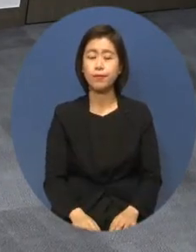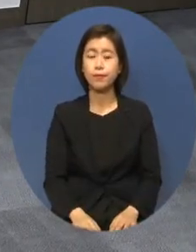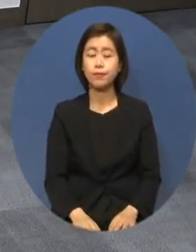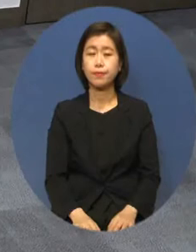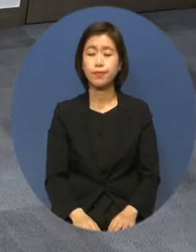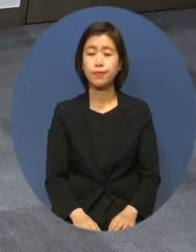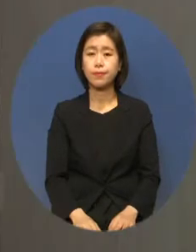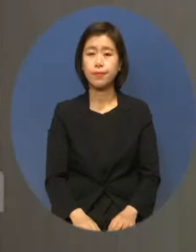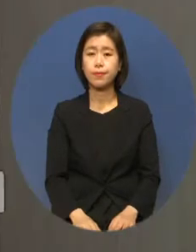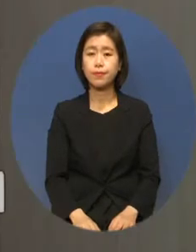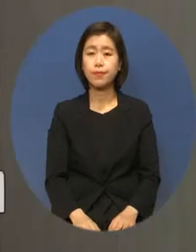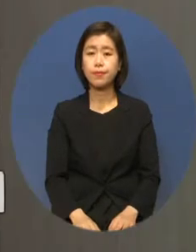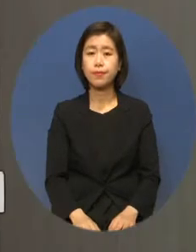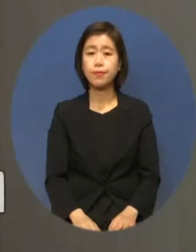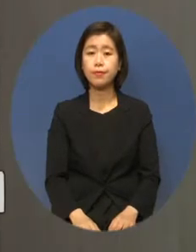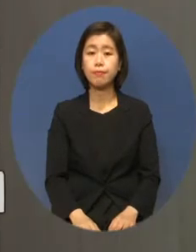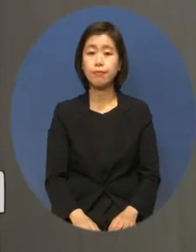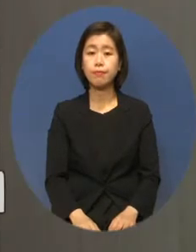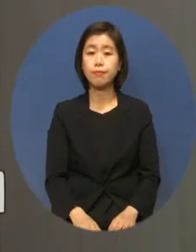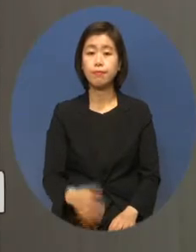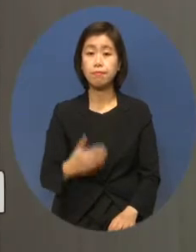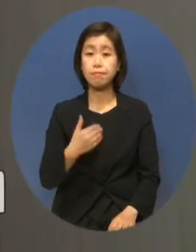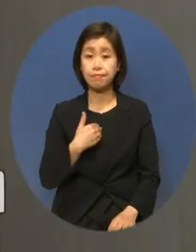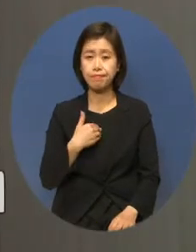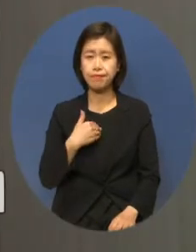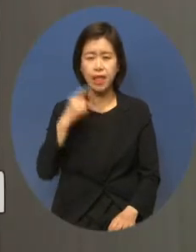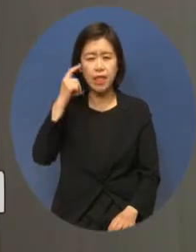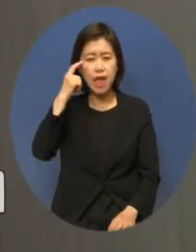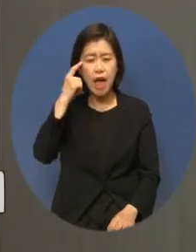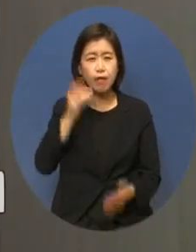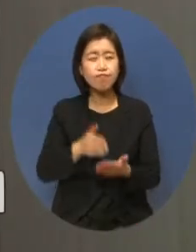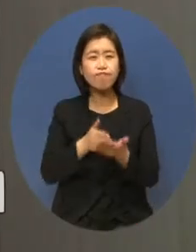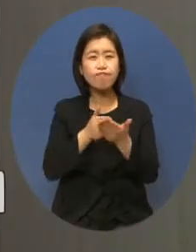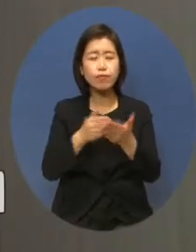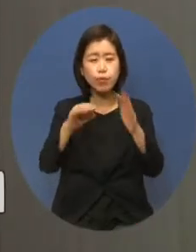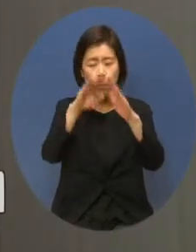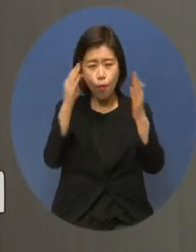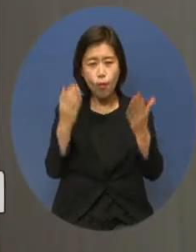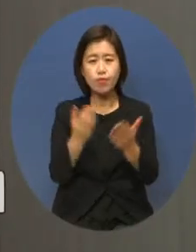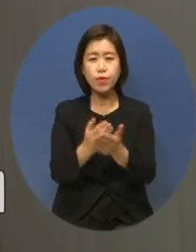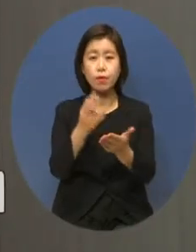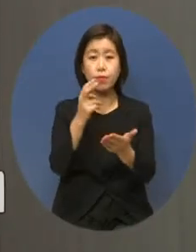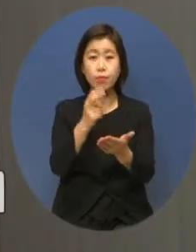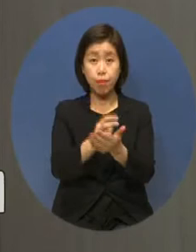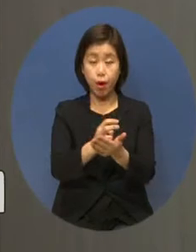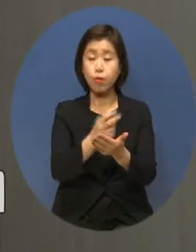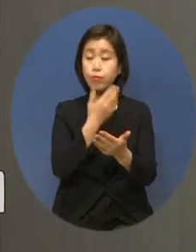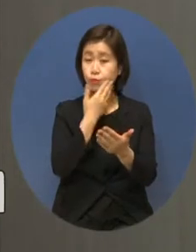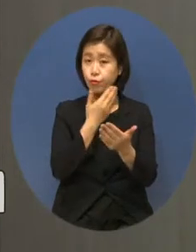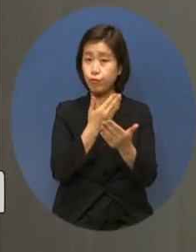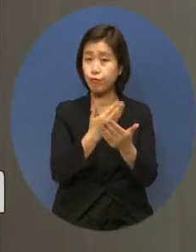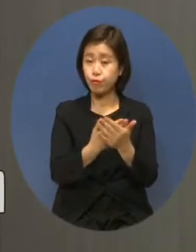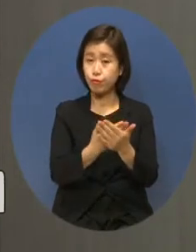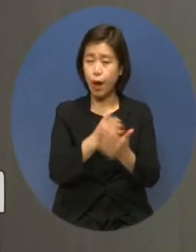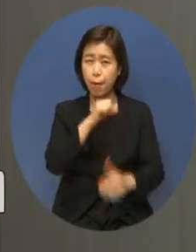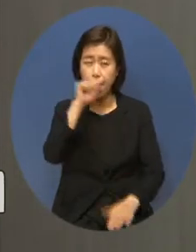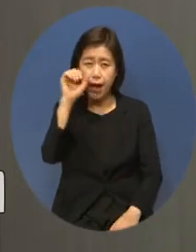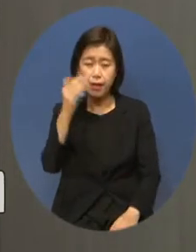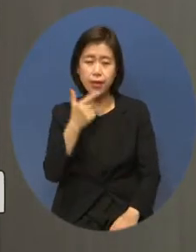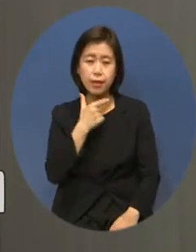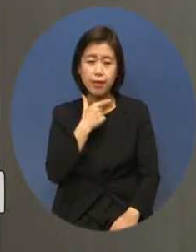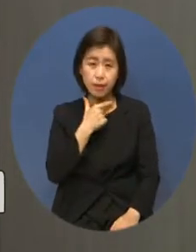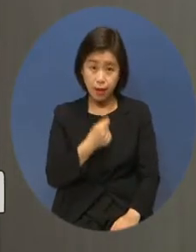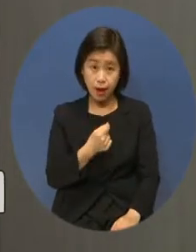네. 네, 말씀 부탁드립니다. 뭐 제가 발의하는 모든 법안들이 다 굉장히 소중한 법안이고 만들어져야 되는 것들이라고